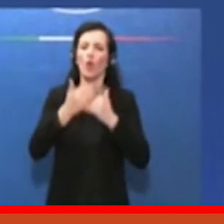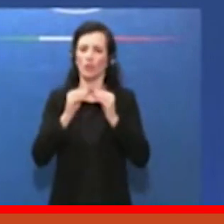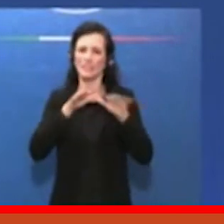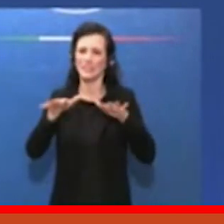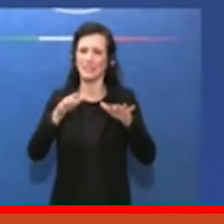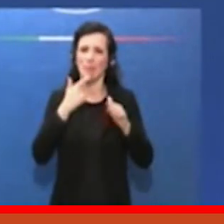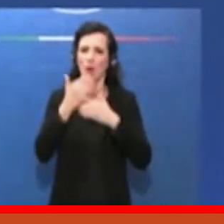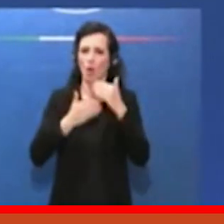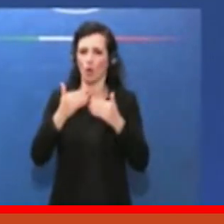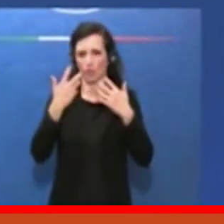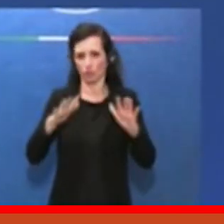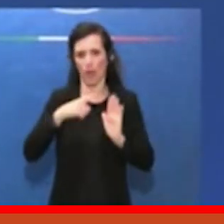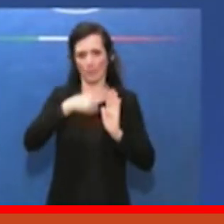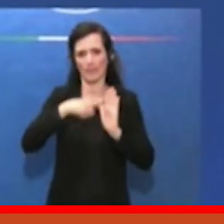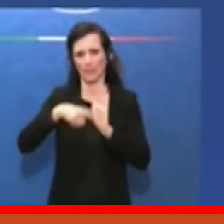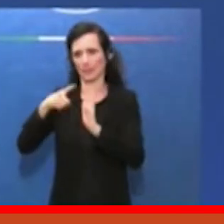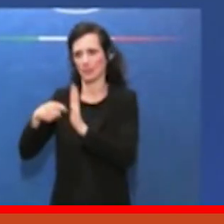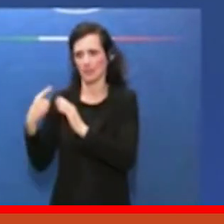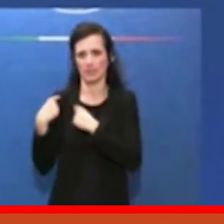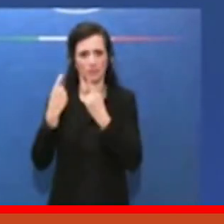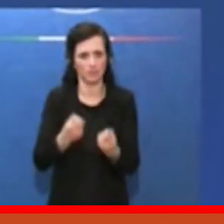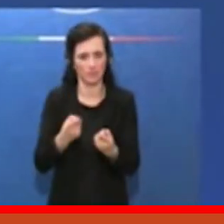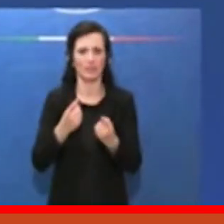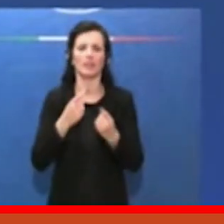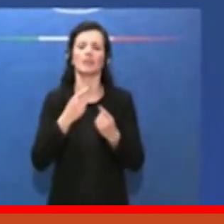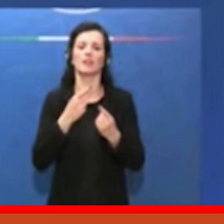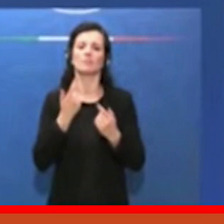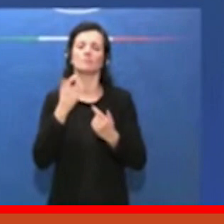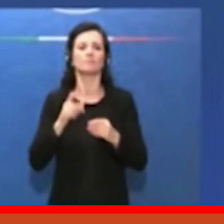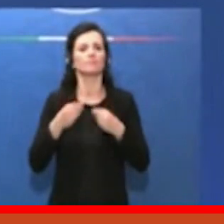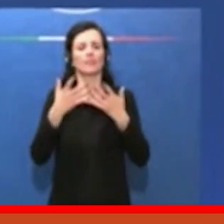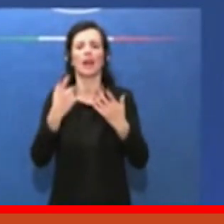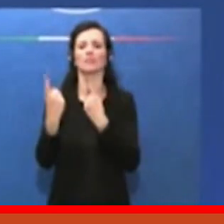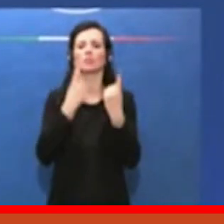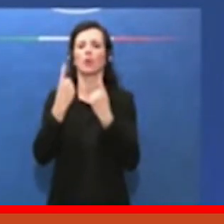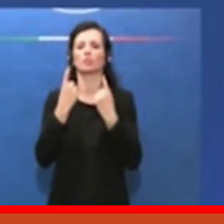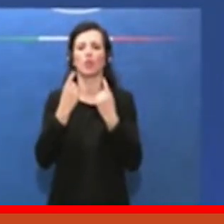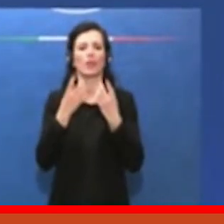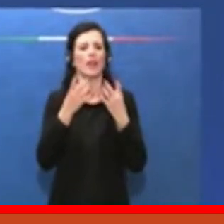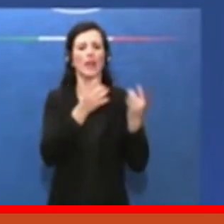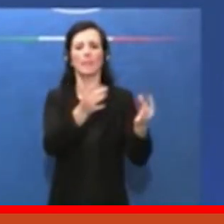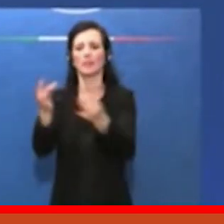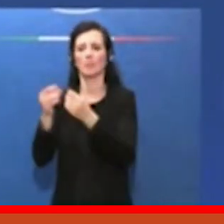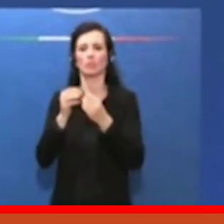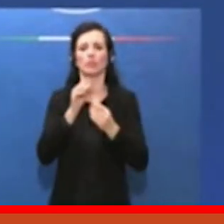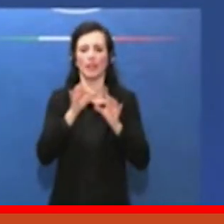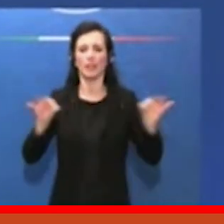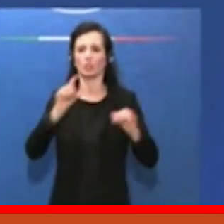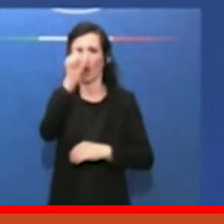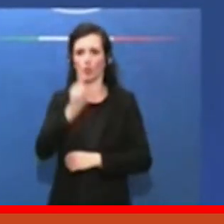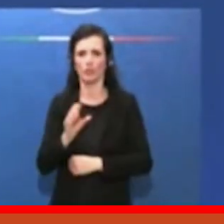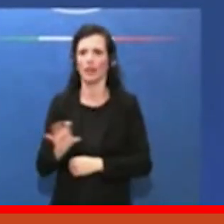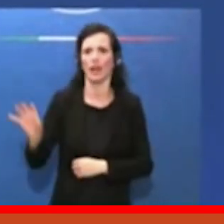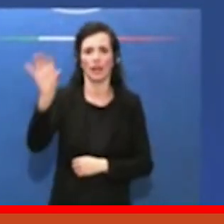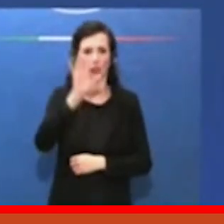che ci ha accompagnato per molti mesi e che serviva ad adattare il quadro epidemiologico a ogni realtà territoriale. Come sapete,